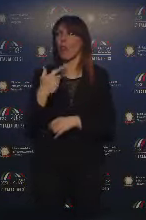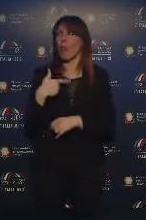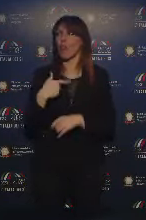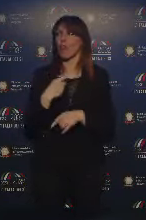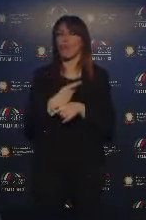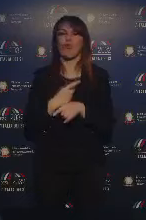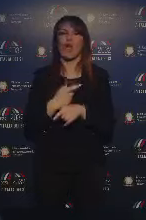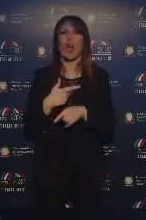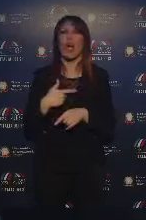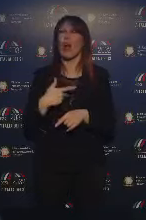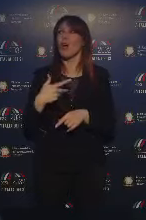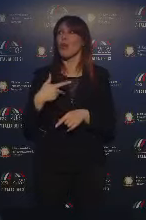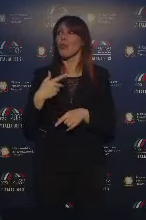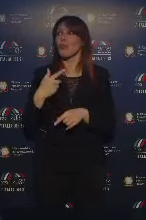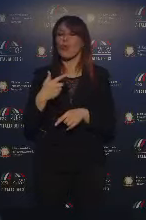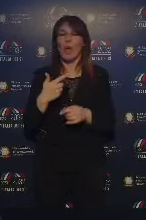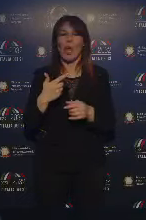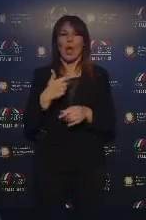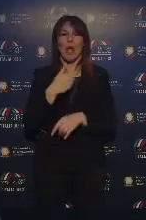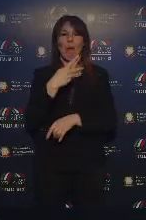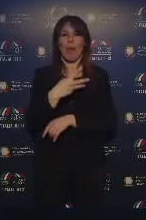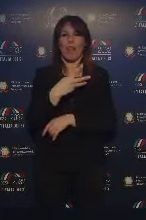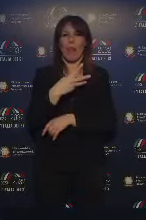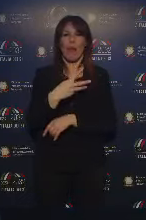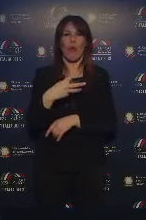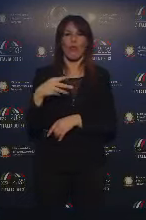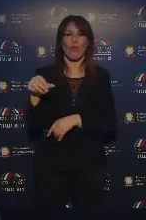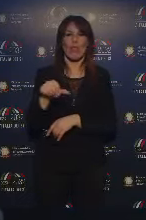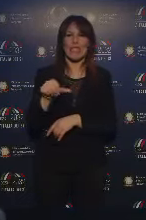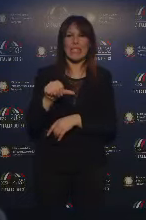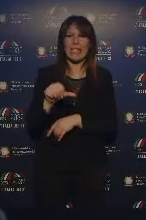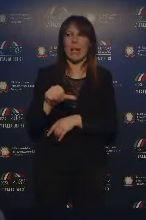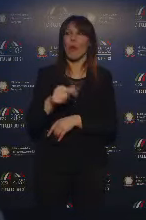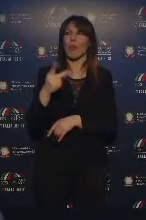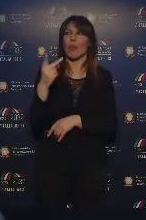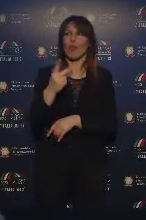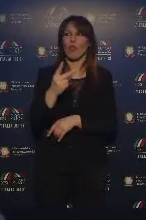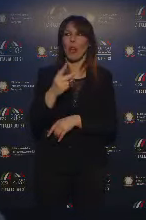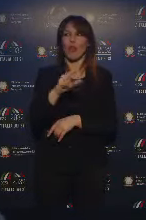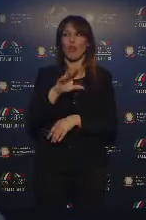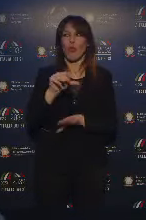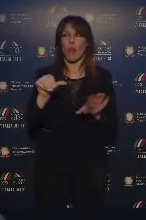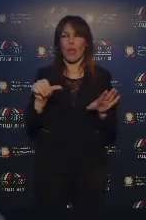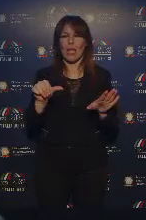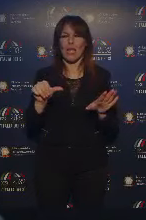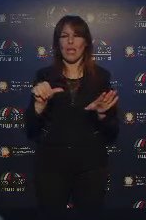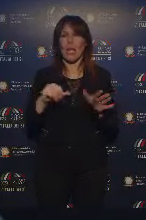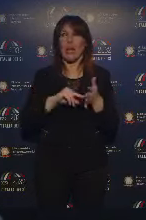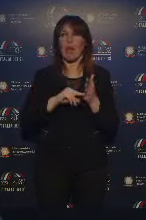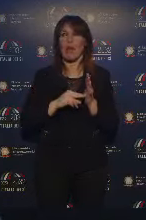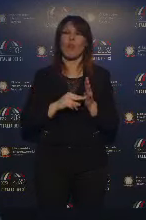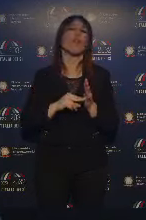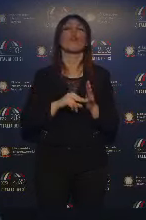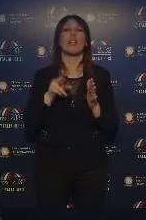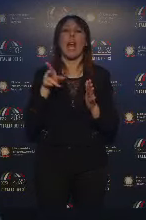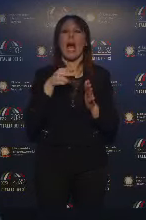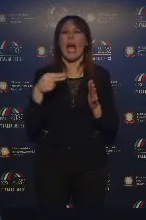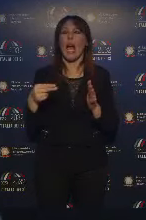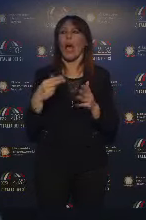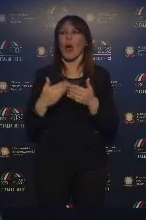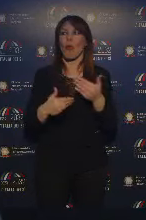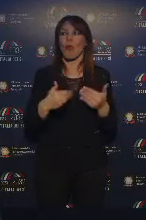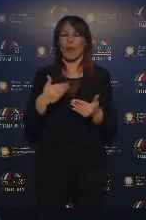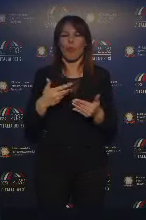potenziamento della metap Ponto Sibari per altri 256 milioni di euro vediamo alle